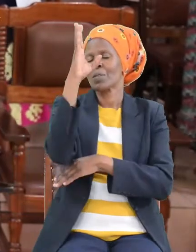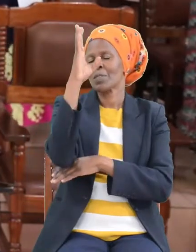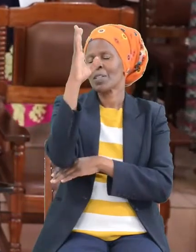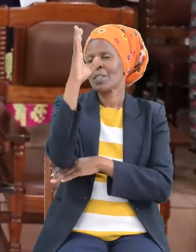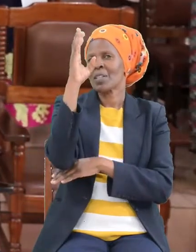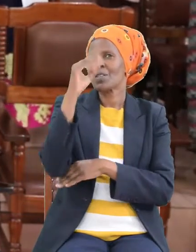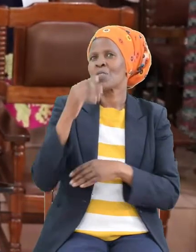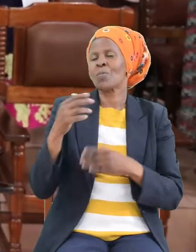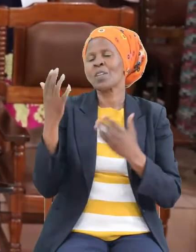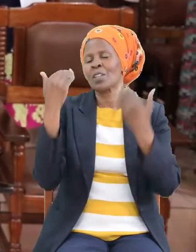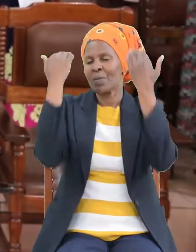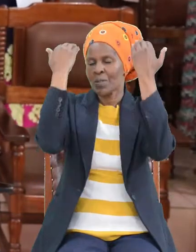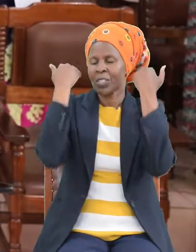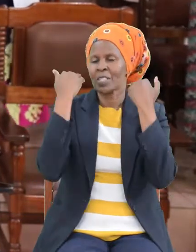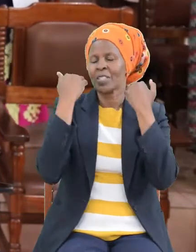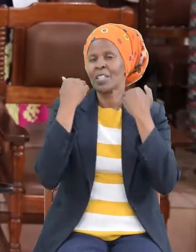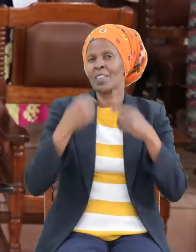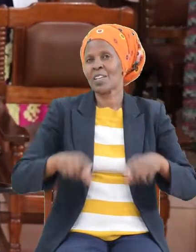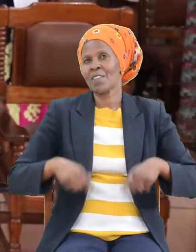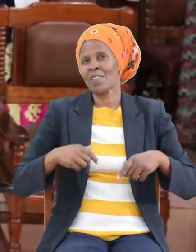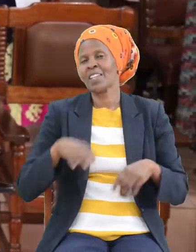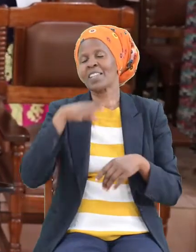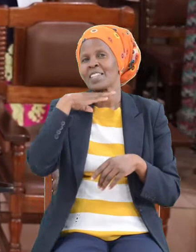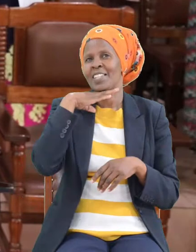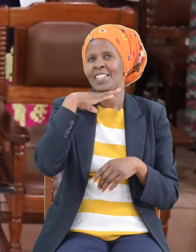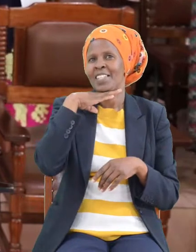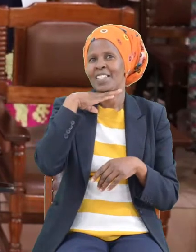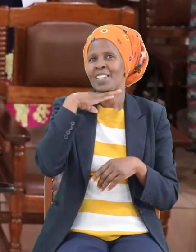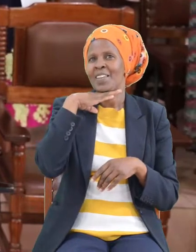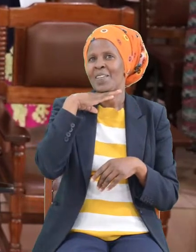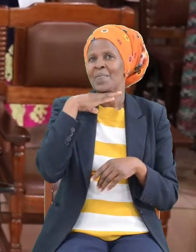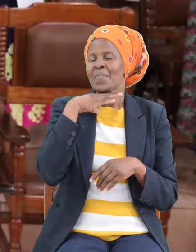mwenyezi, kutoka huko atakuja kwa huku.